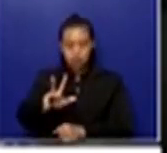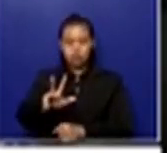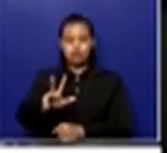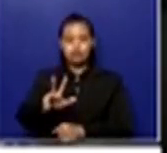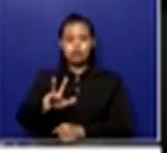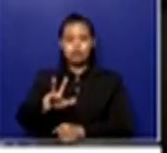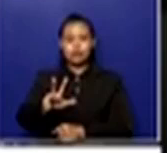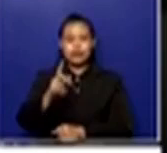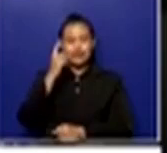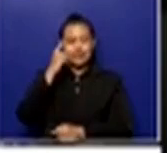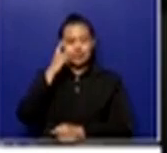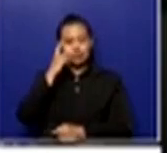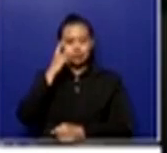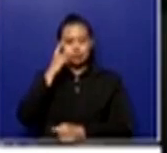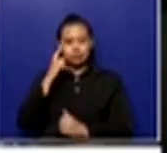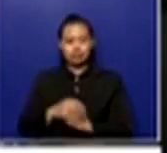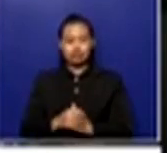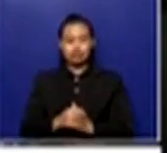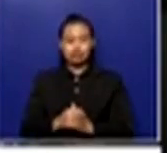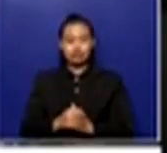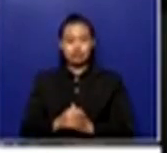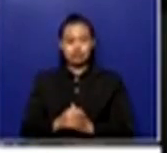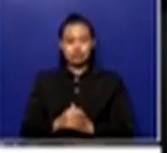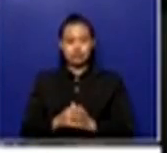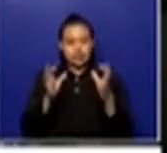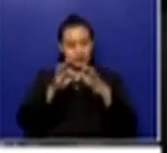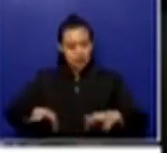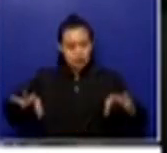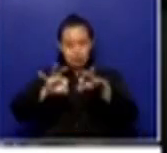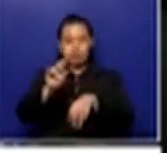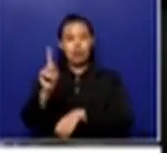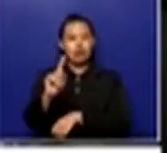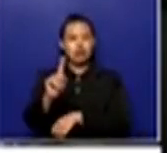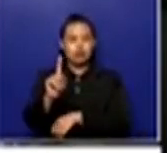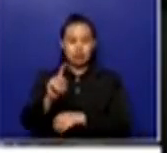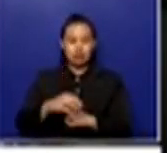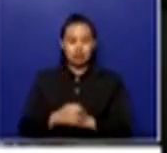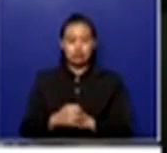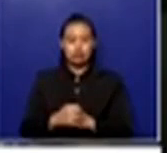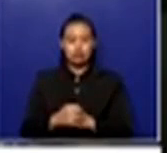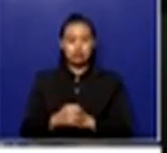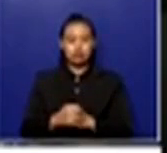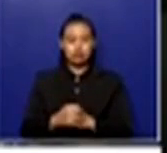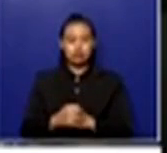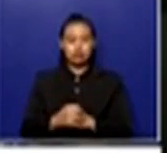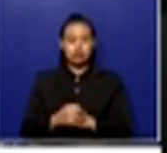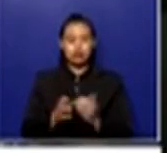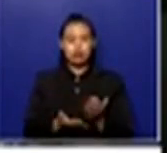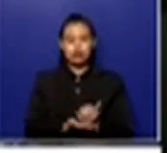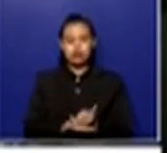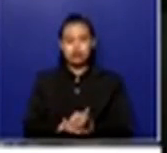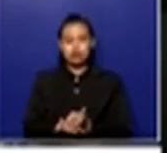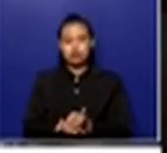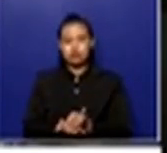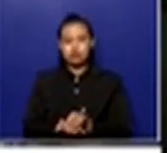องมุ่งเน้นไปในรายการที่จะต้องเทิดพระเกียรติห